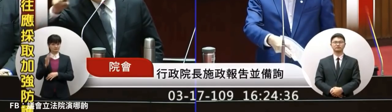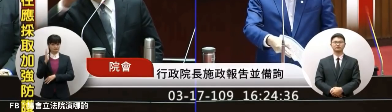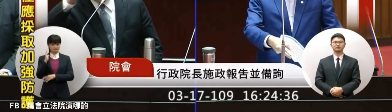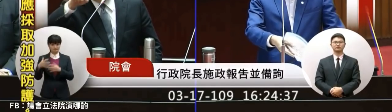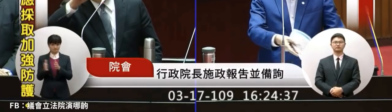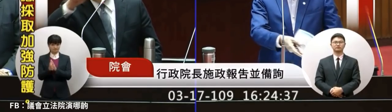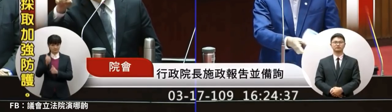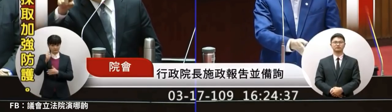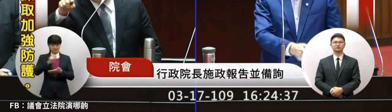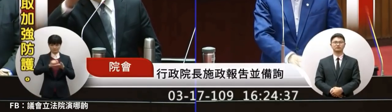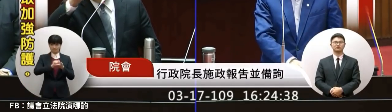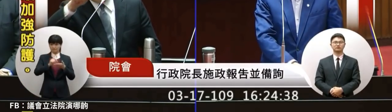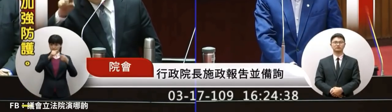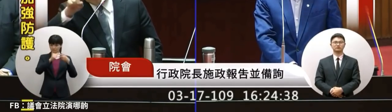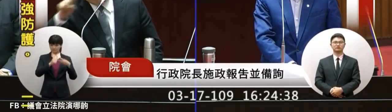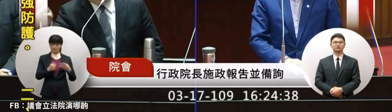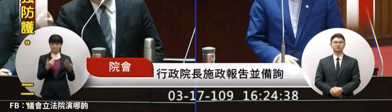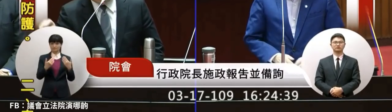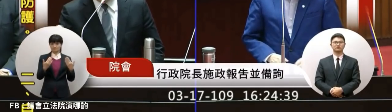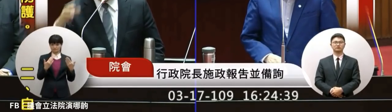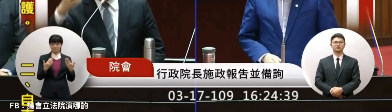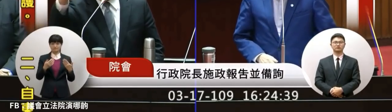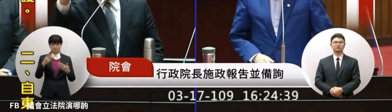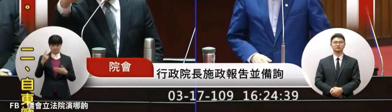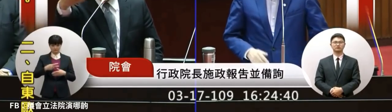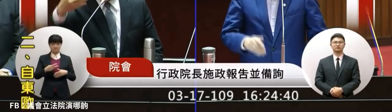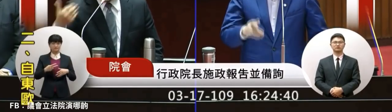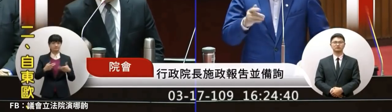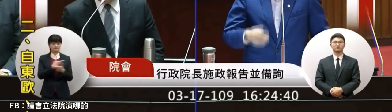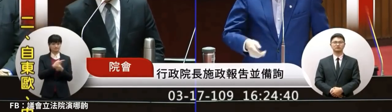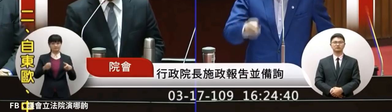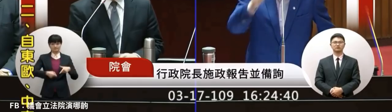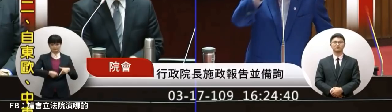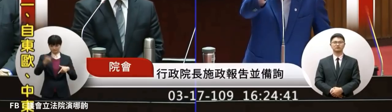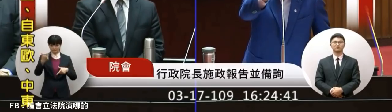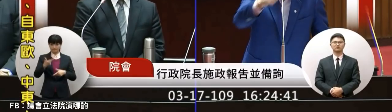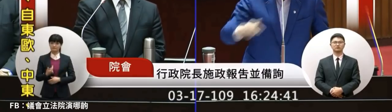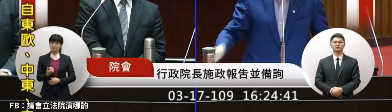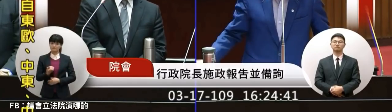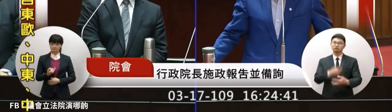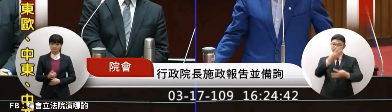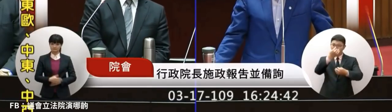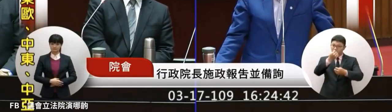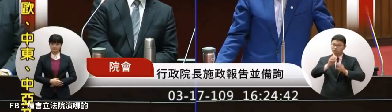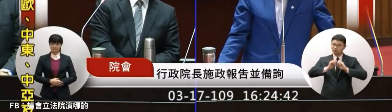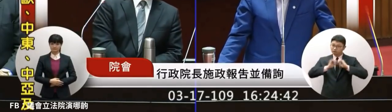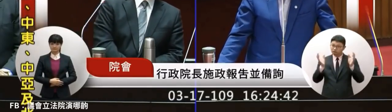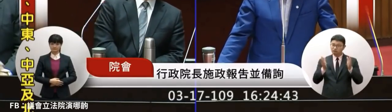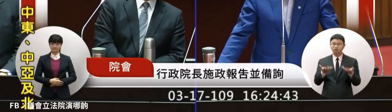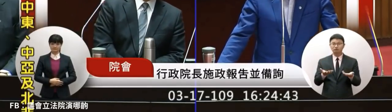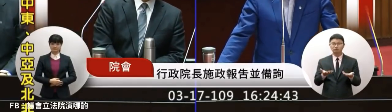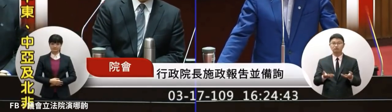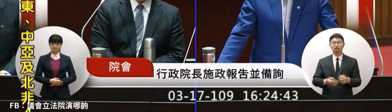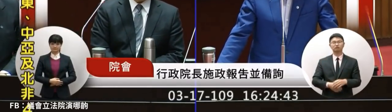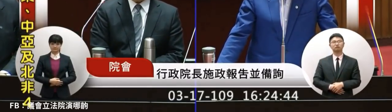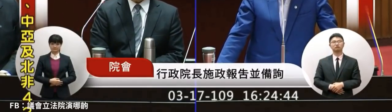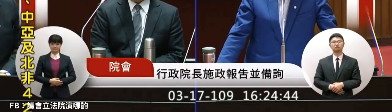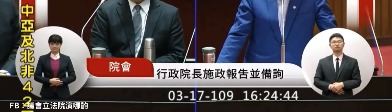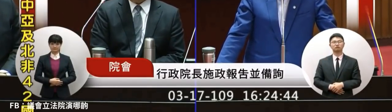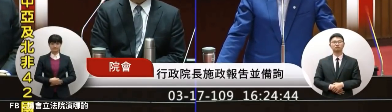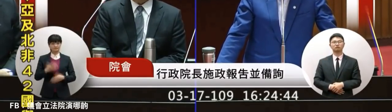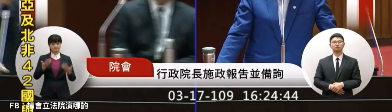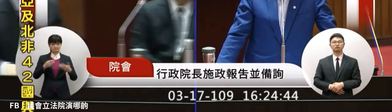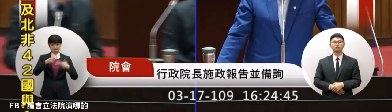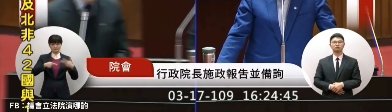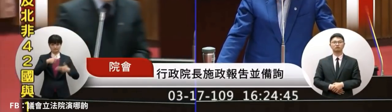罗列相关状况啊，把这个一目了然，这样。 什么时候可以告诉我？ 我们一